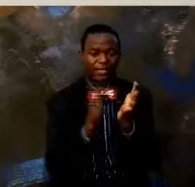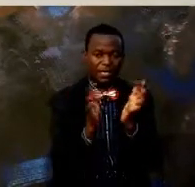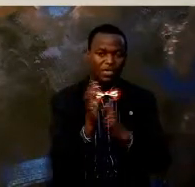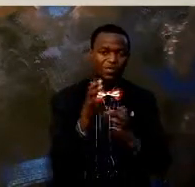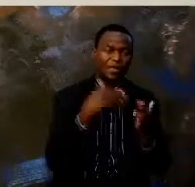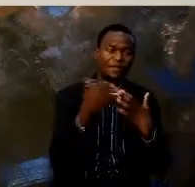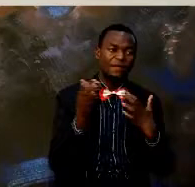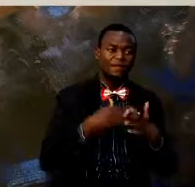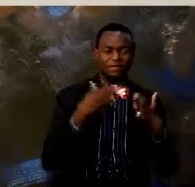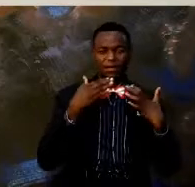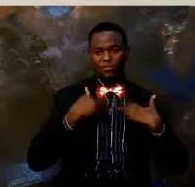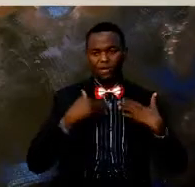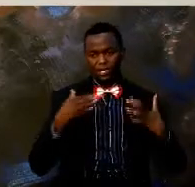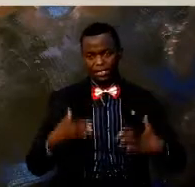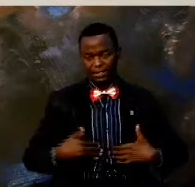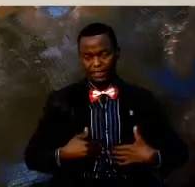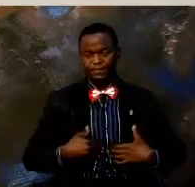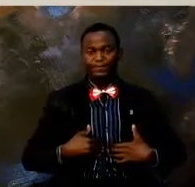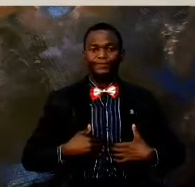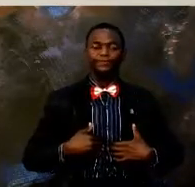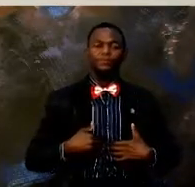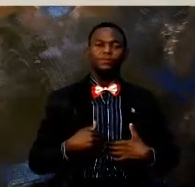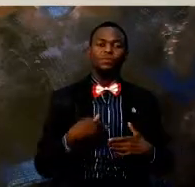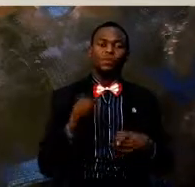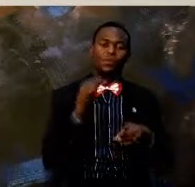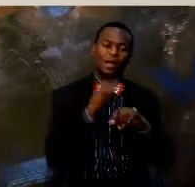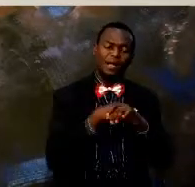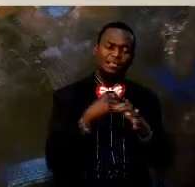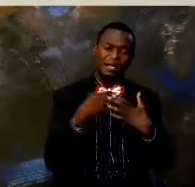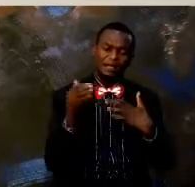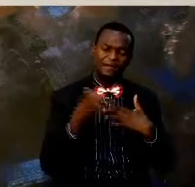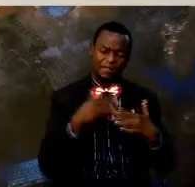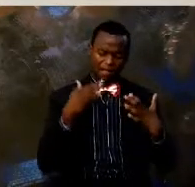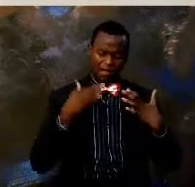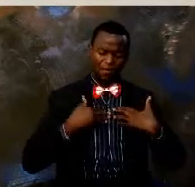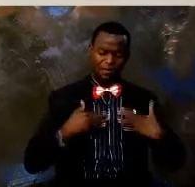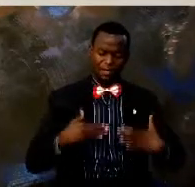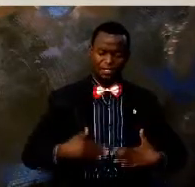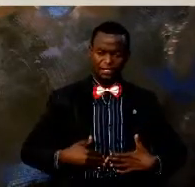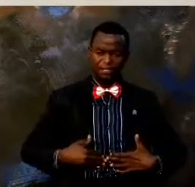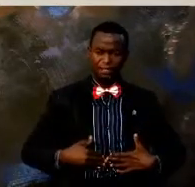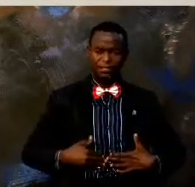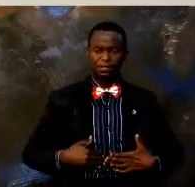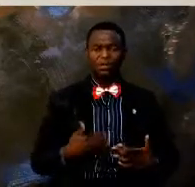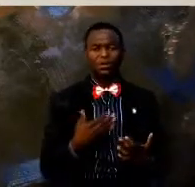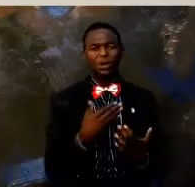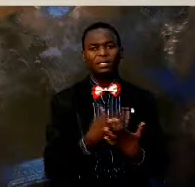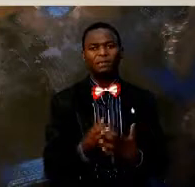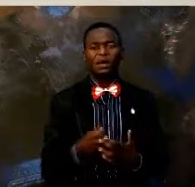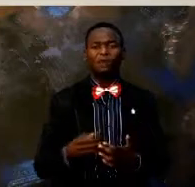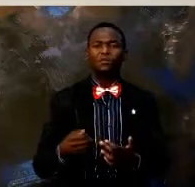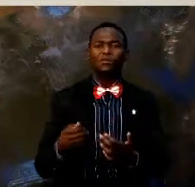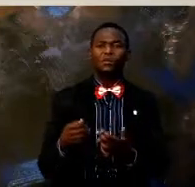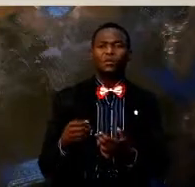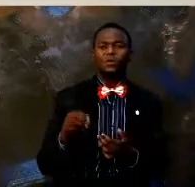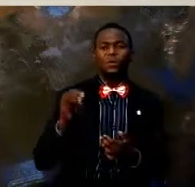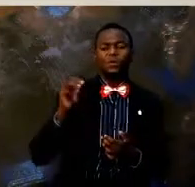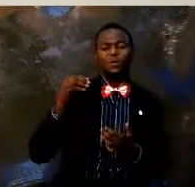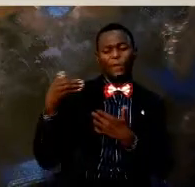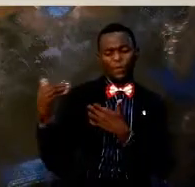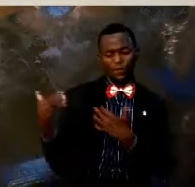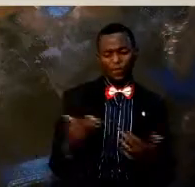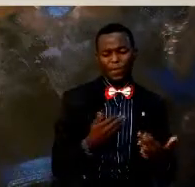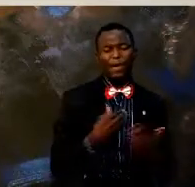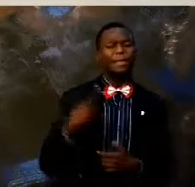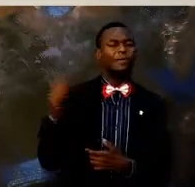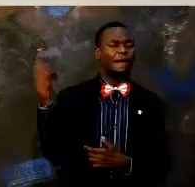monogenes ndio neno la Kiyunani. Wakati anafanyika mwili, kwa sababu monogenes, mwana pekee